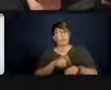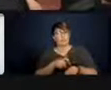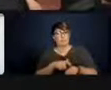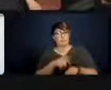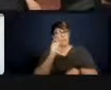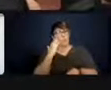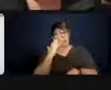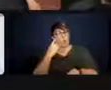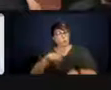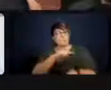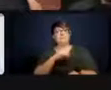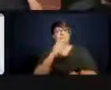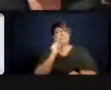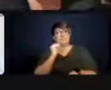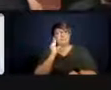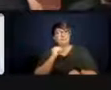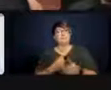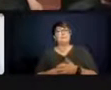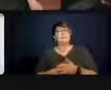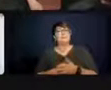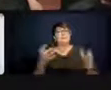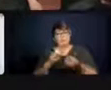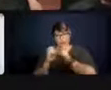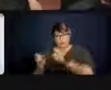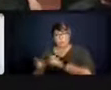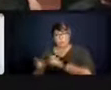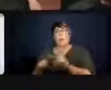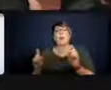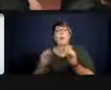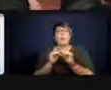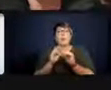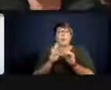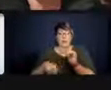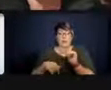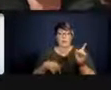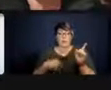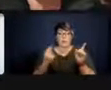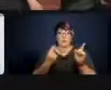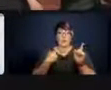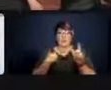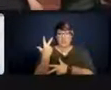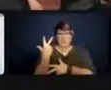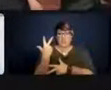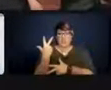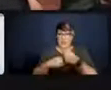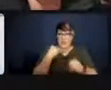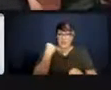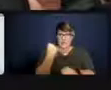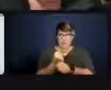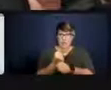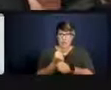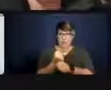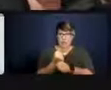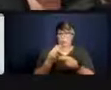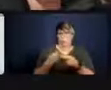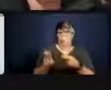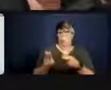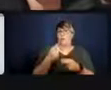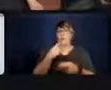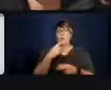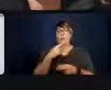بها خلال العامين الماضيين. لماذا نحن نتحدث عن المدارس المتوسطة؟ طبعا المدارس المتوسطة